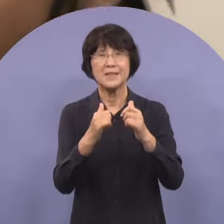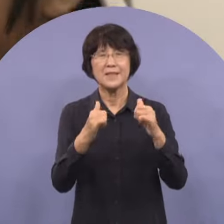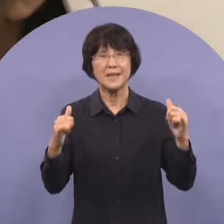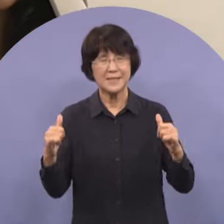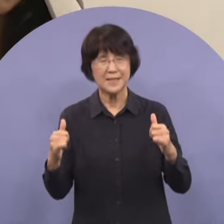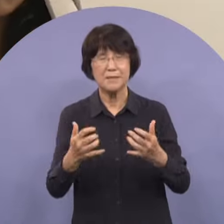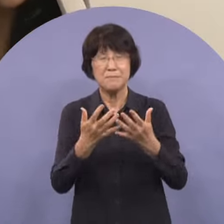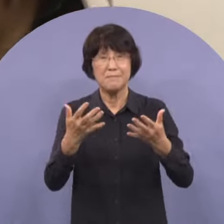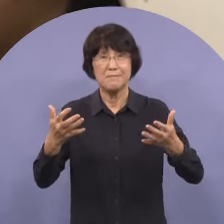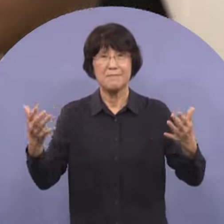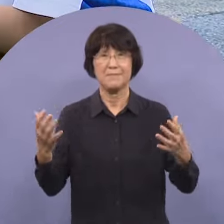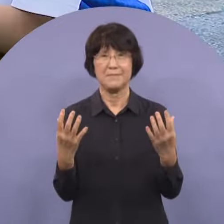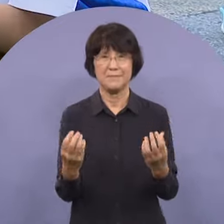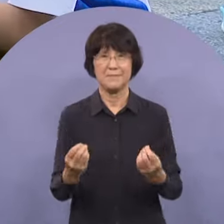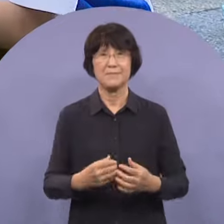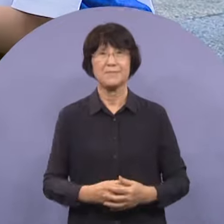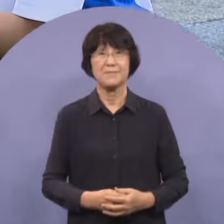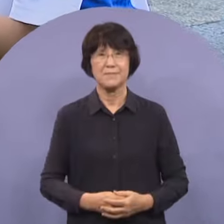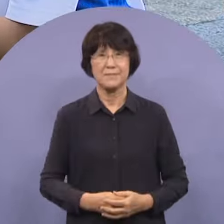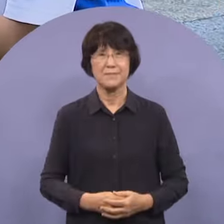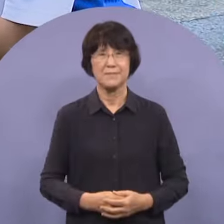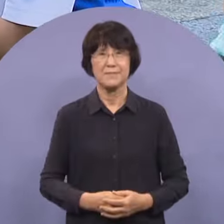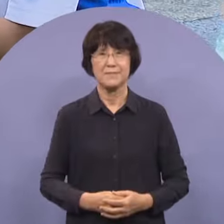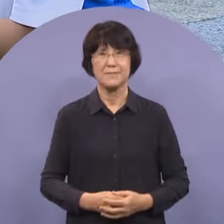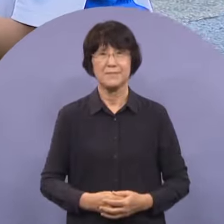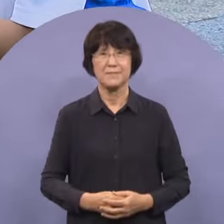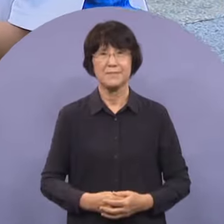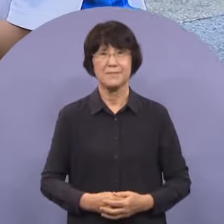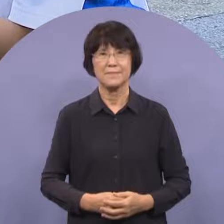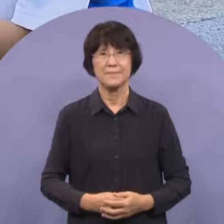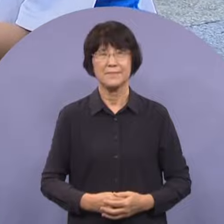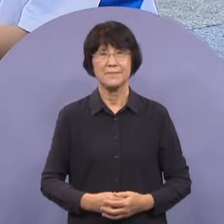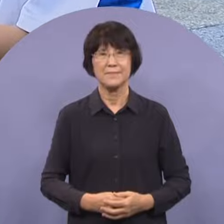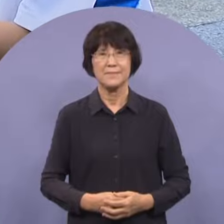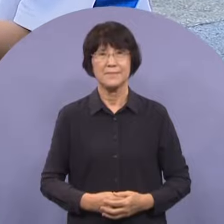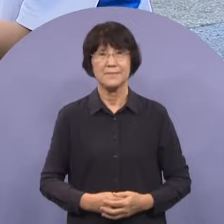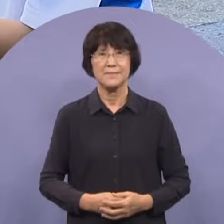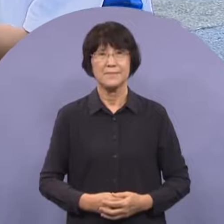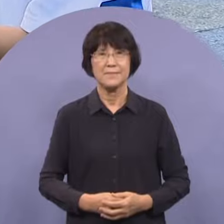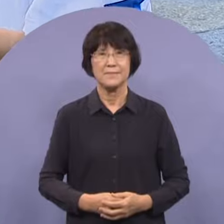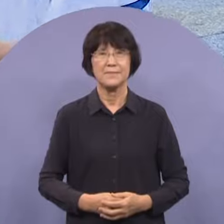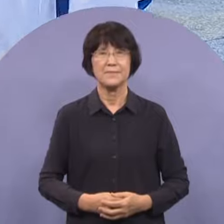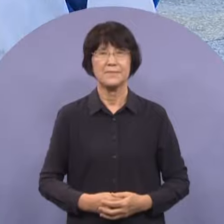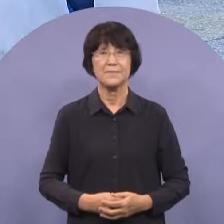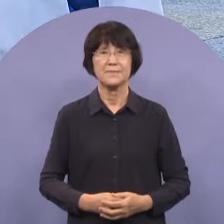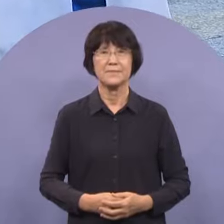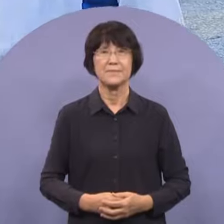らでにぎわっていました。